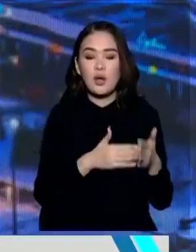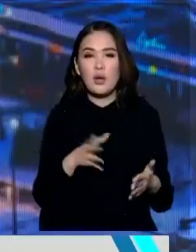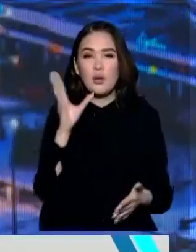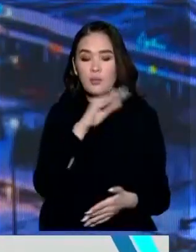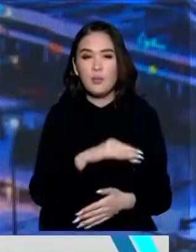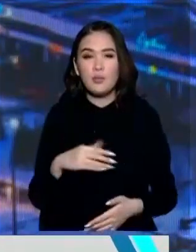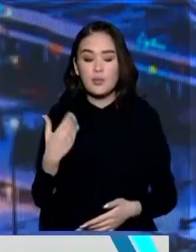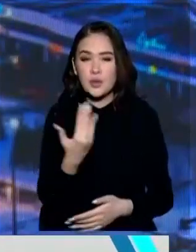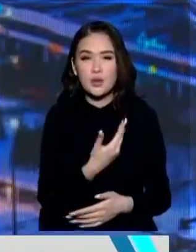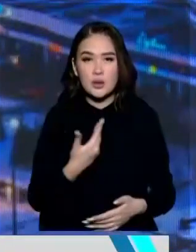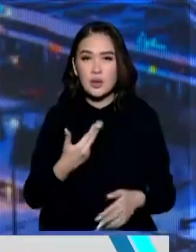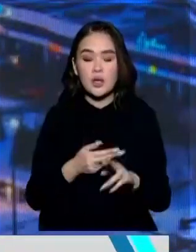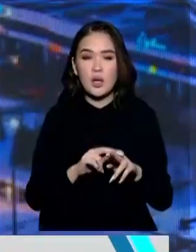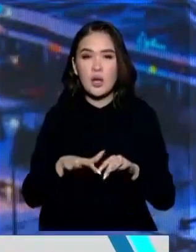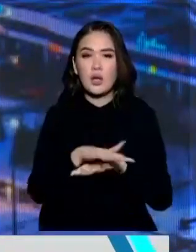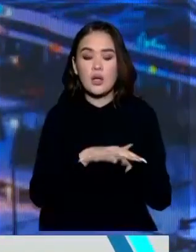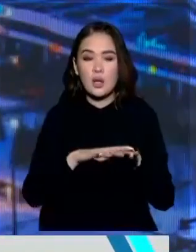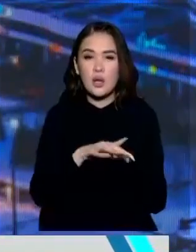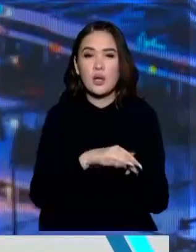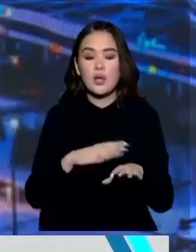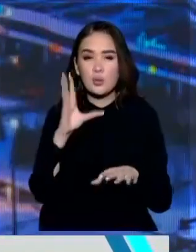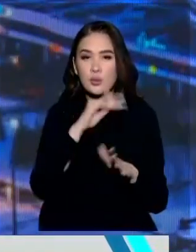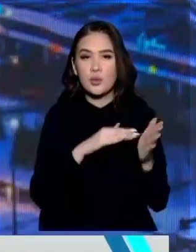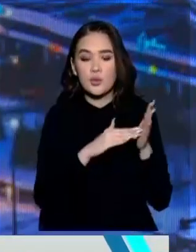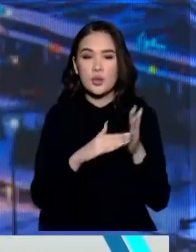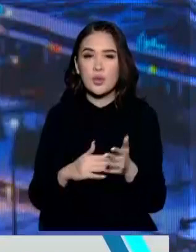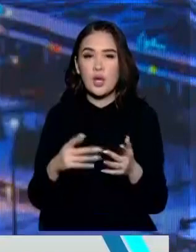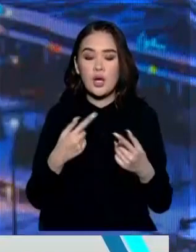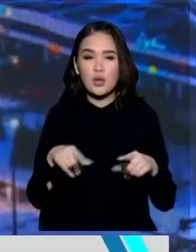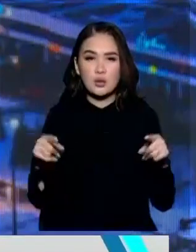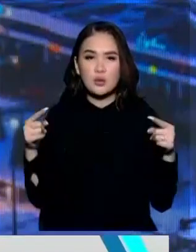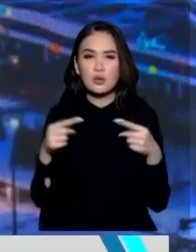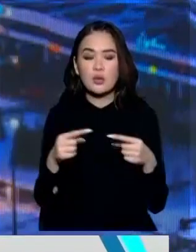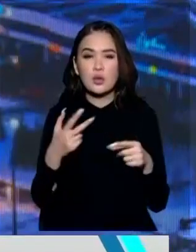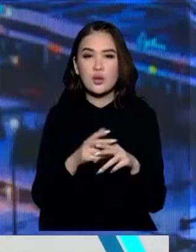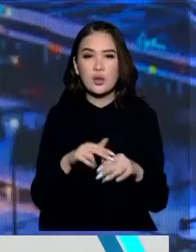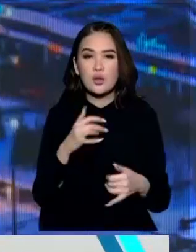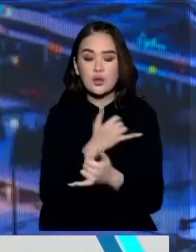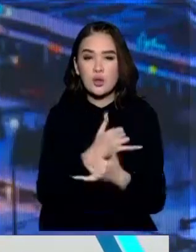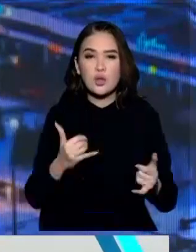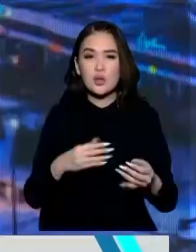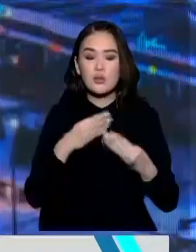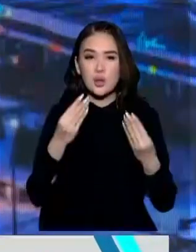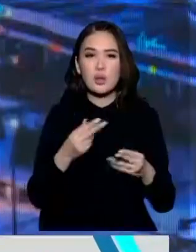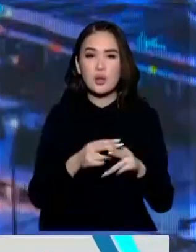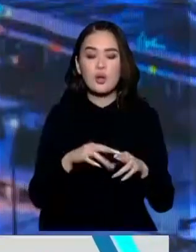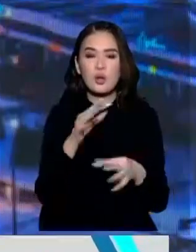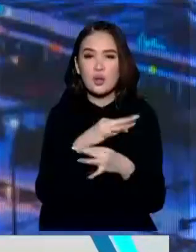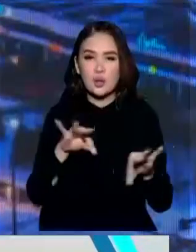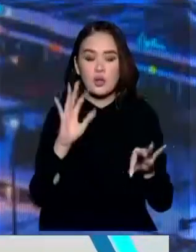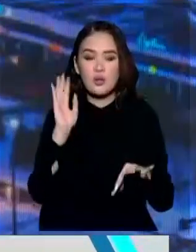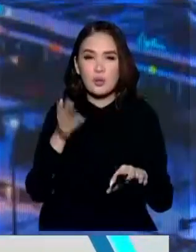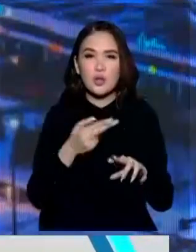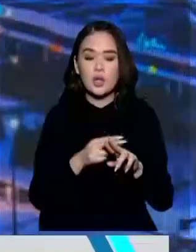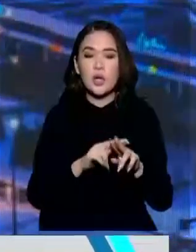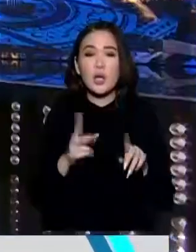біздің халықаралық нарықтарға шыға білетін бір нақты ұсыныстарды беруге рұқсат береді.